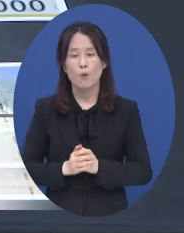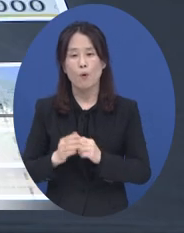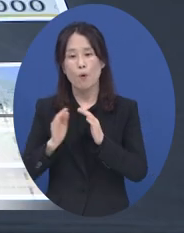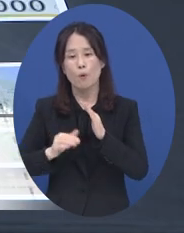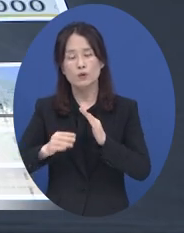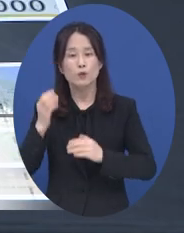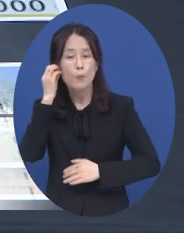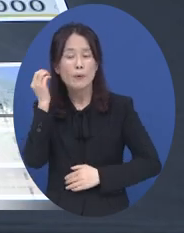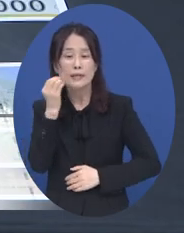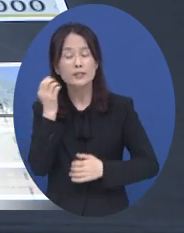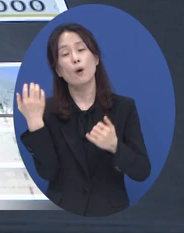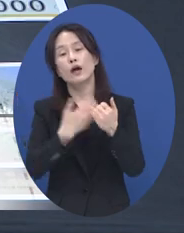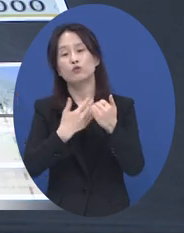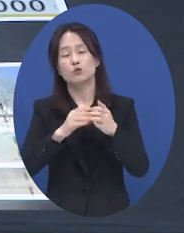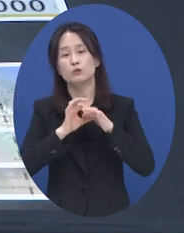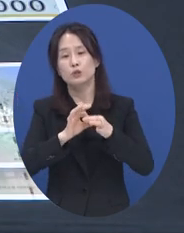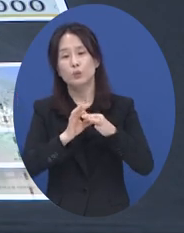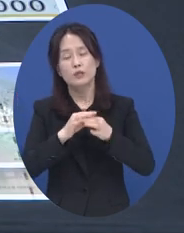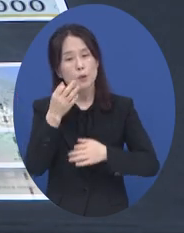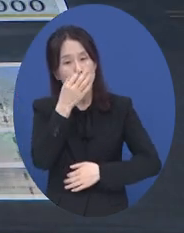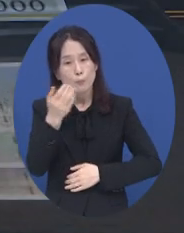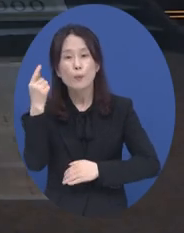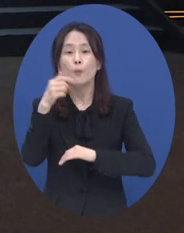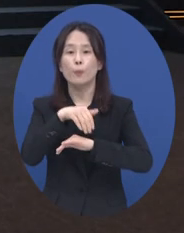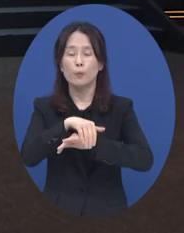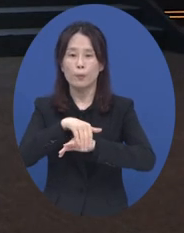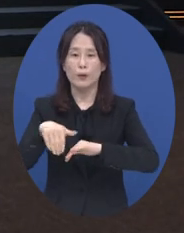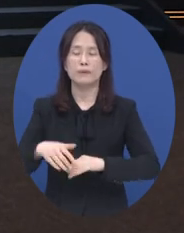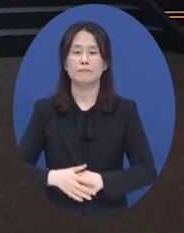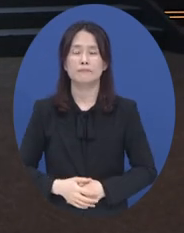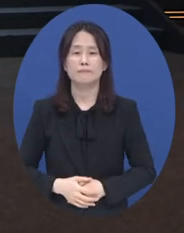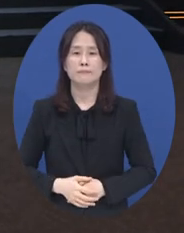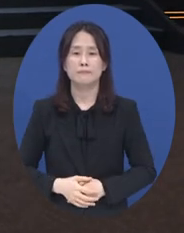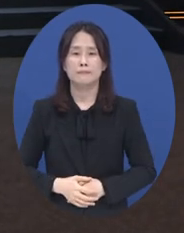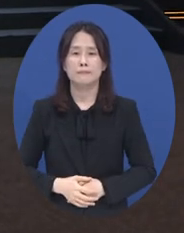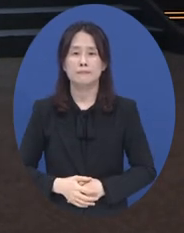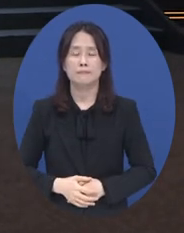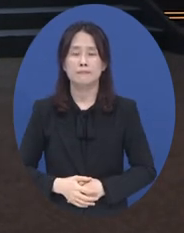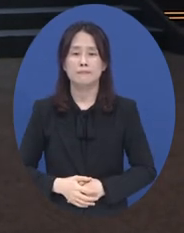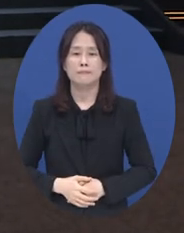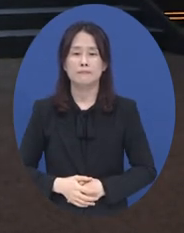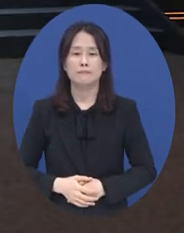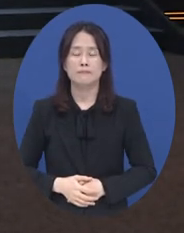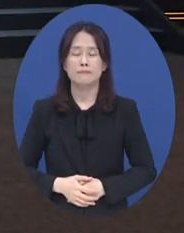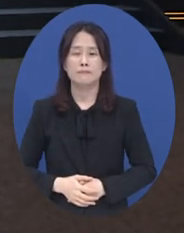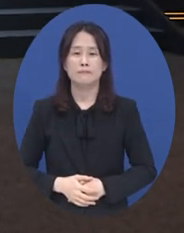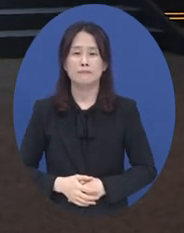홈페이지와 유튜브 채널을 통해서 생중계됩니다. 경기지TV 구영슬입니다.